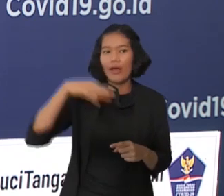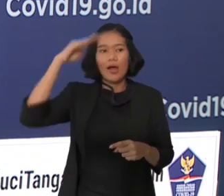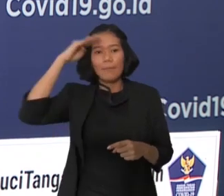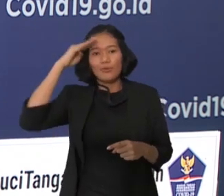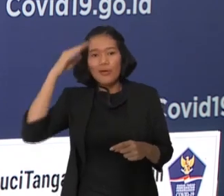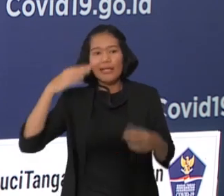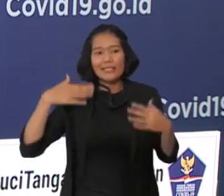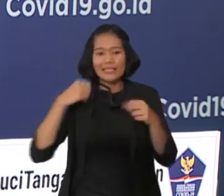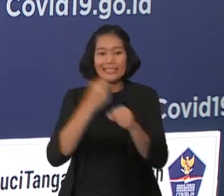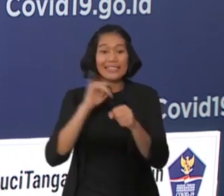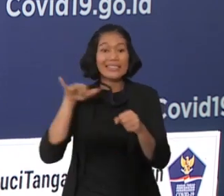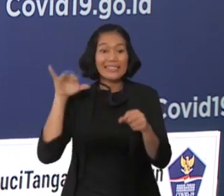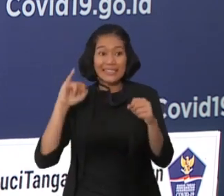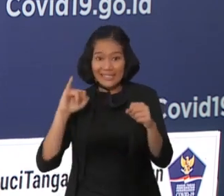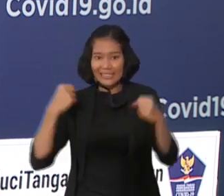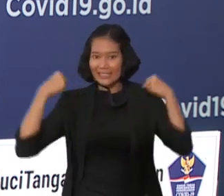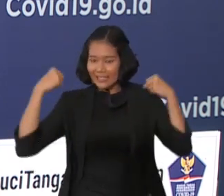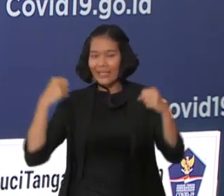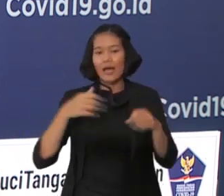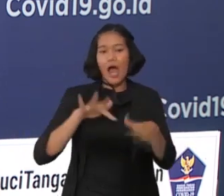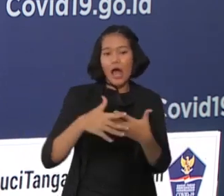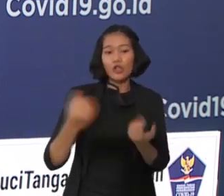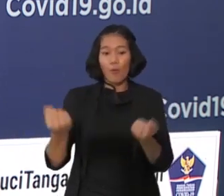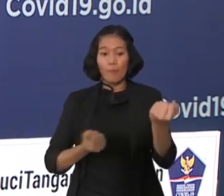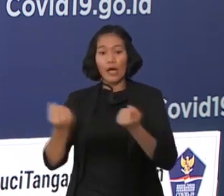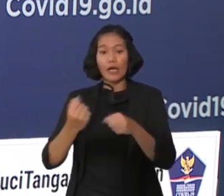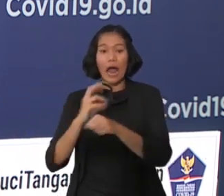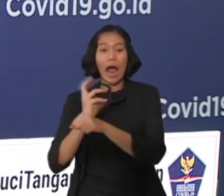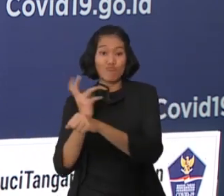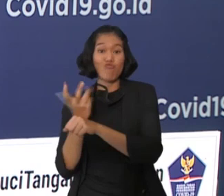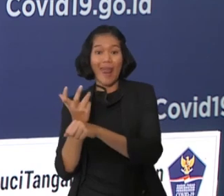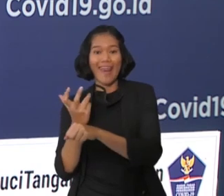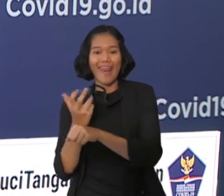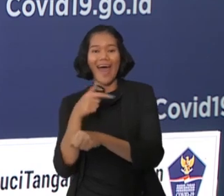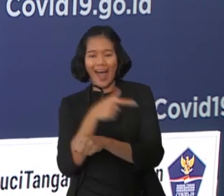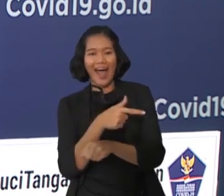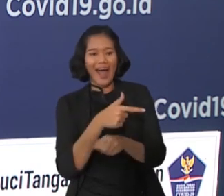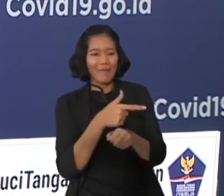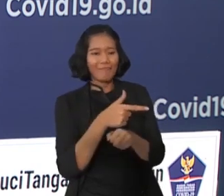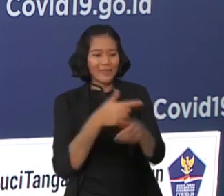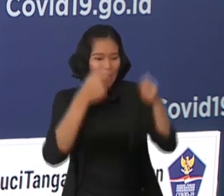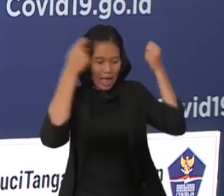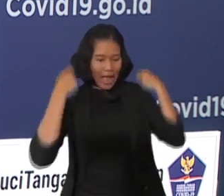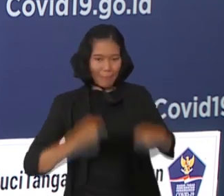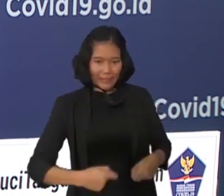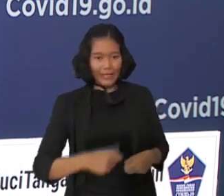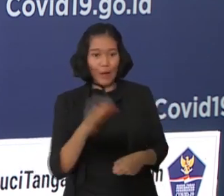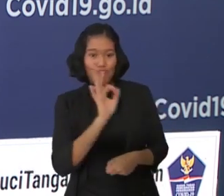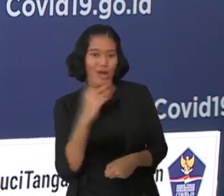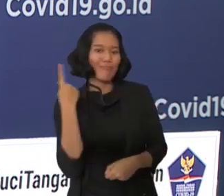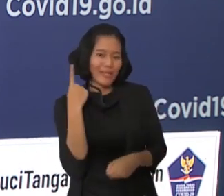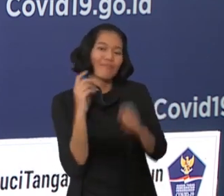pengendara ambulans Nah ini bisa digunakan update non medis dan